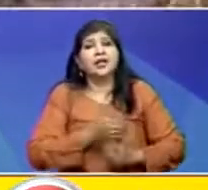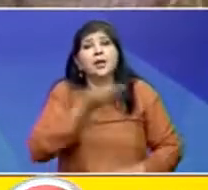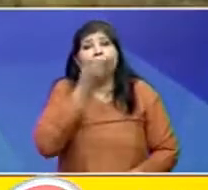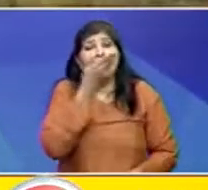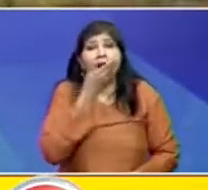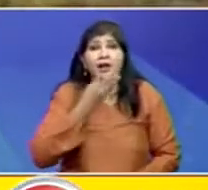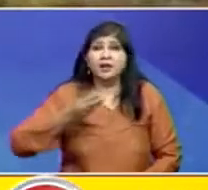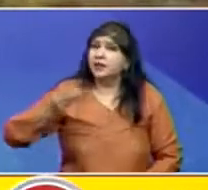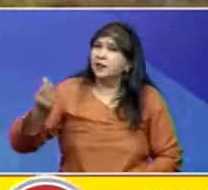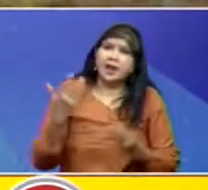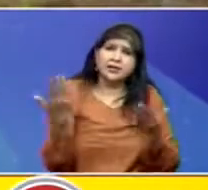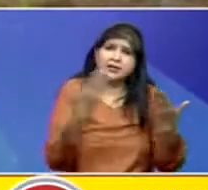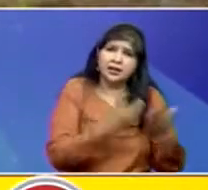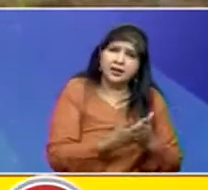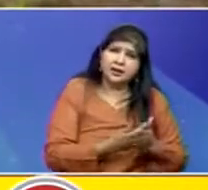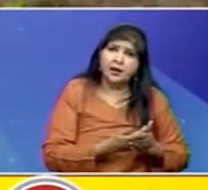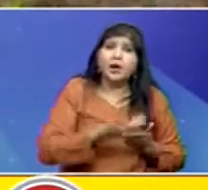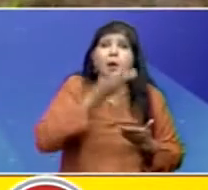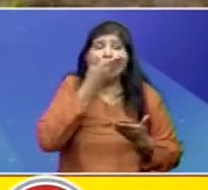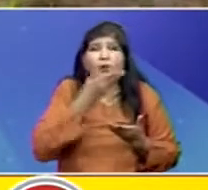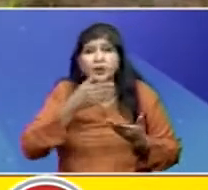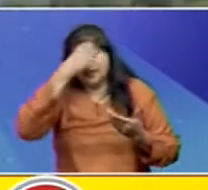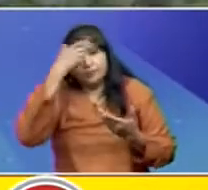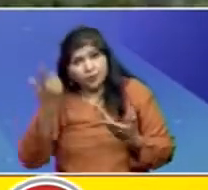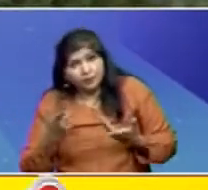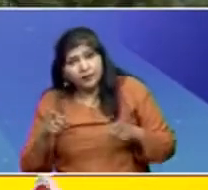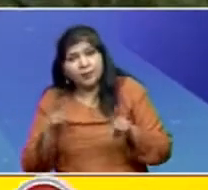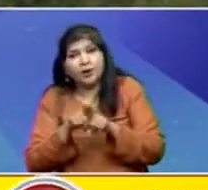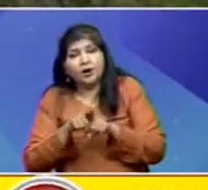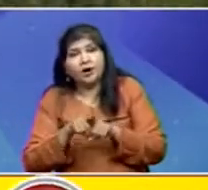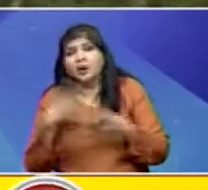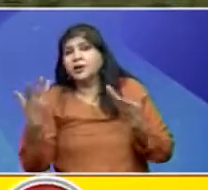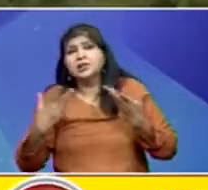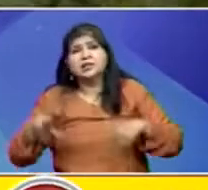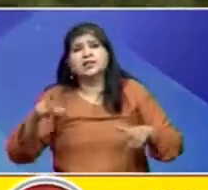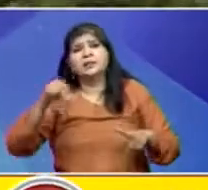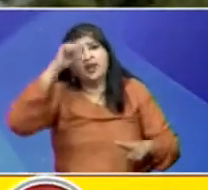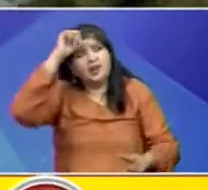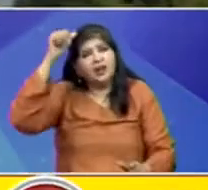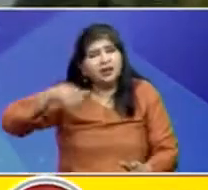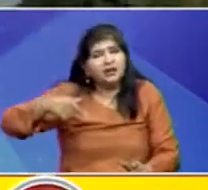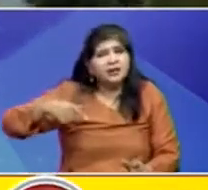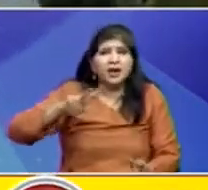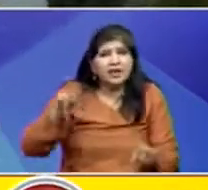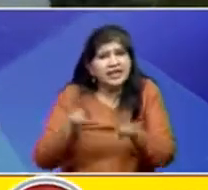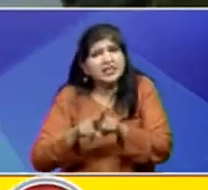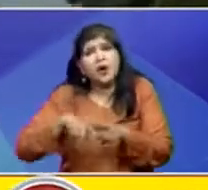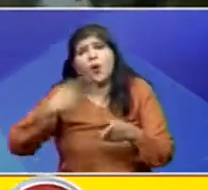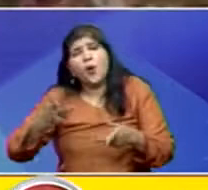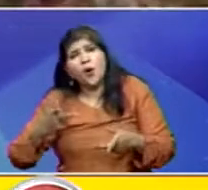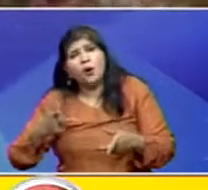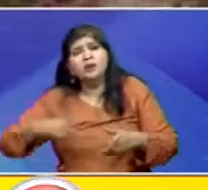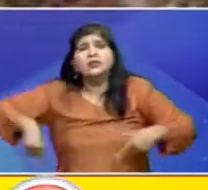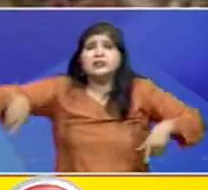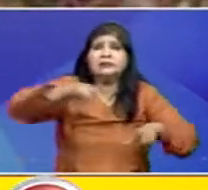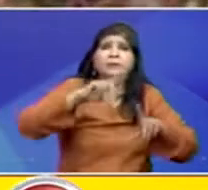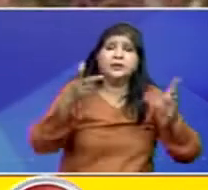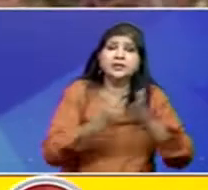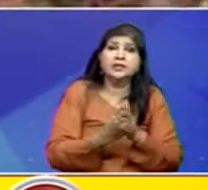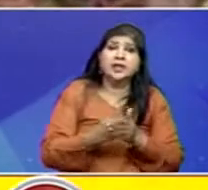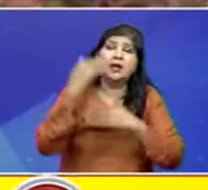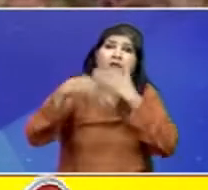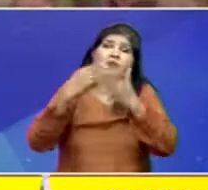उपलब्दता और पानी की किल्लत एक किसी भी देश की प्रगती और गती को निर्धारित करते हैं